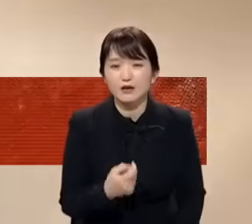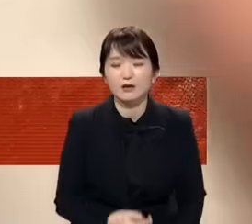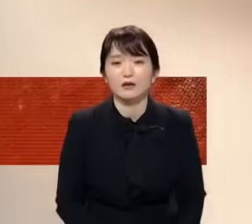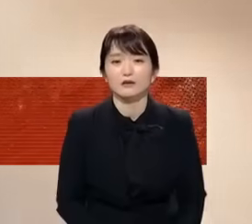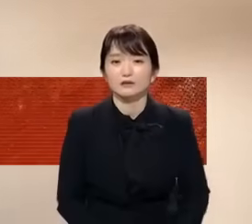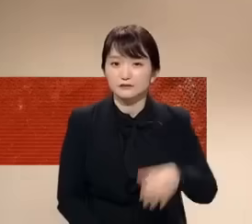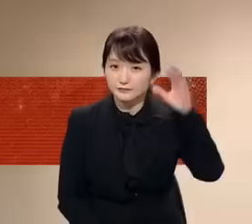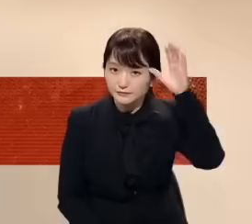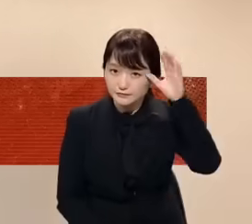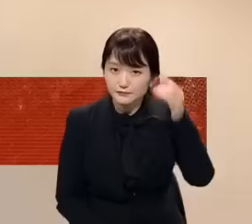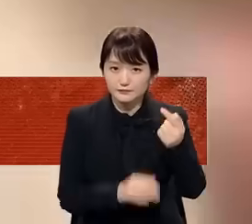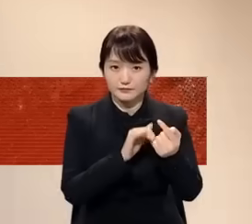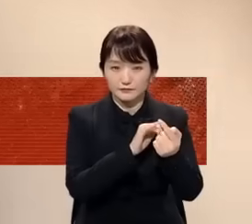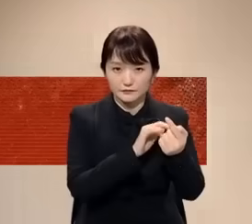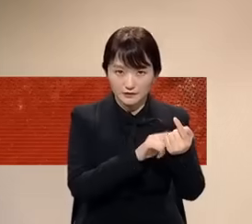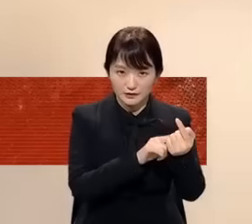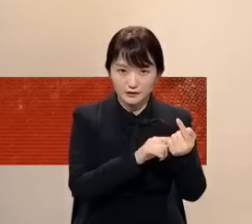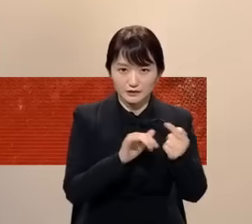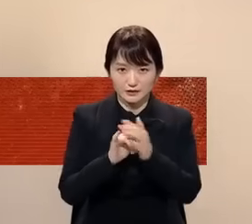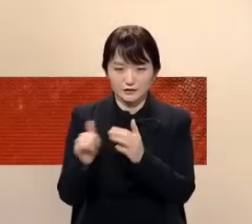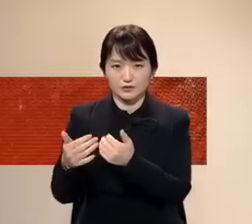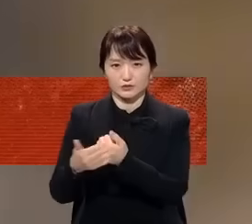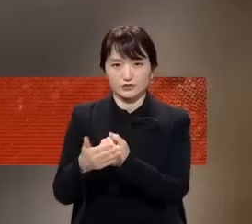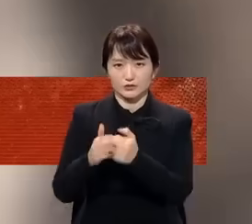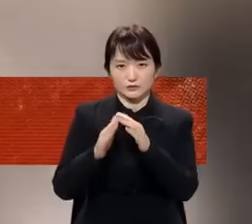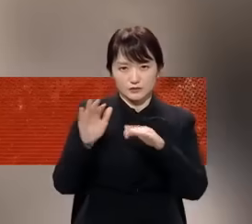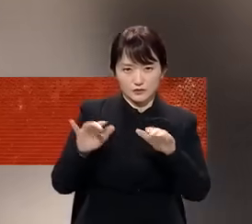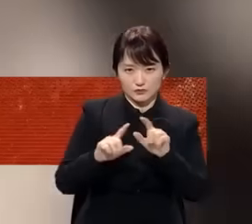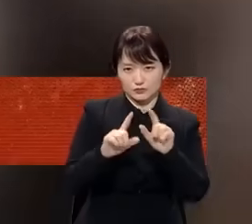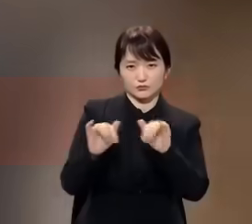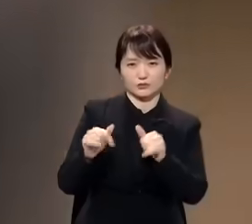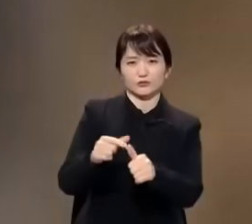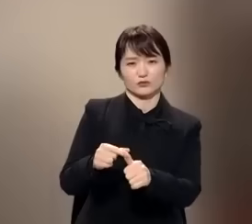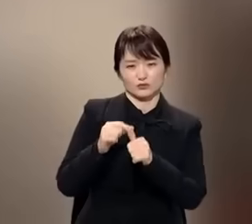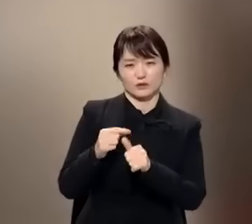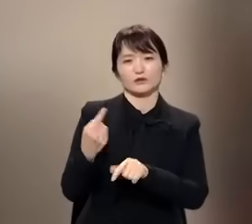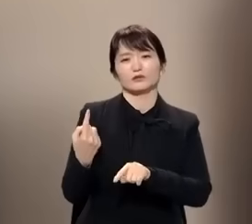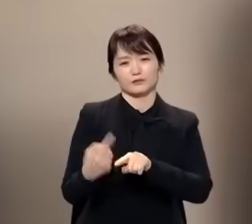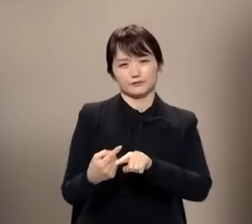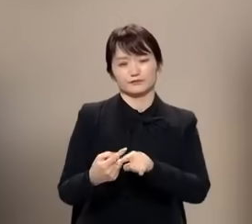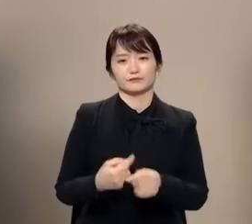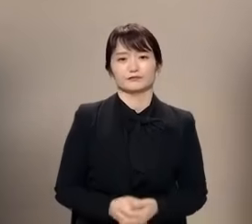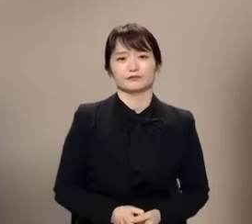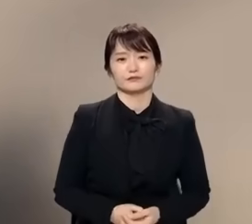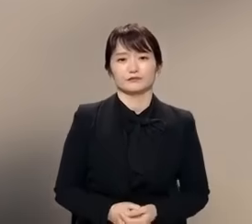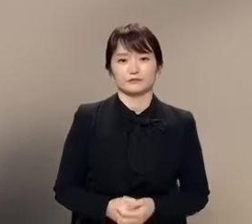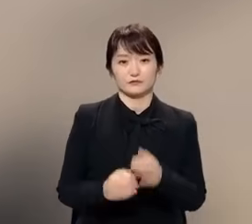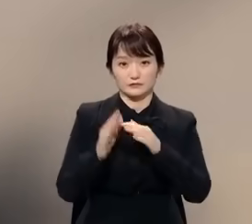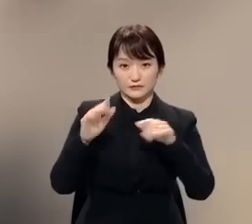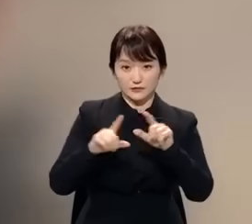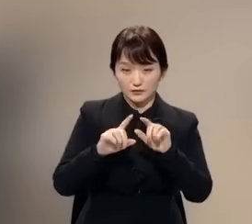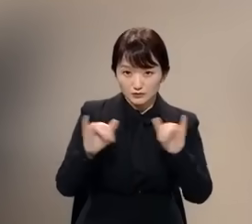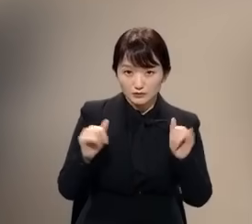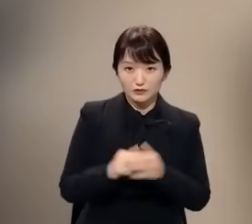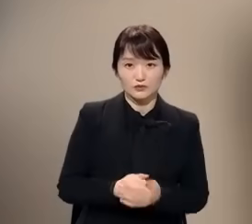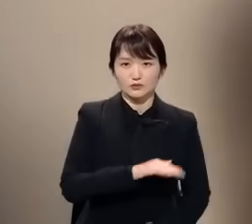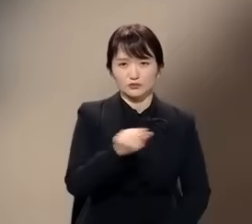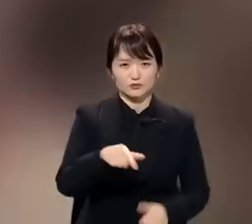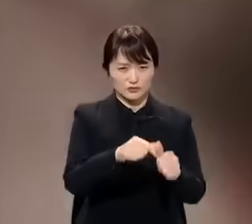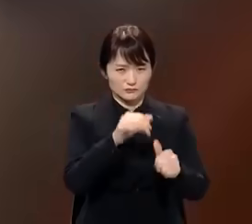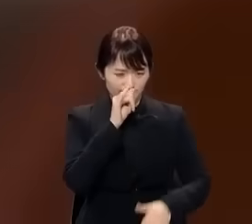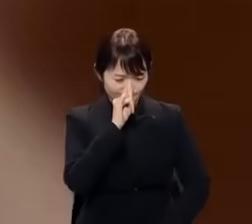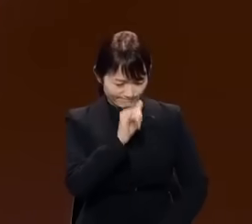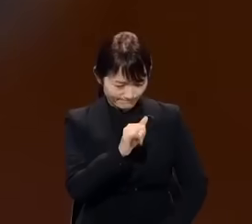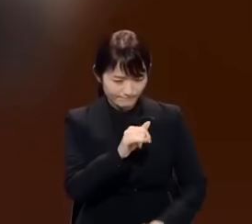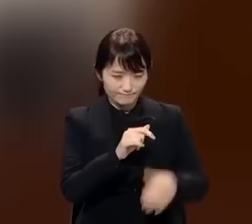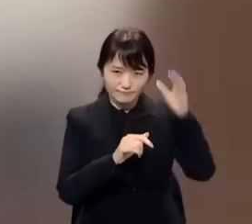하는데요. 강아지 한 마리가 가족을 또 이 마을 주민들을 살린 거나 다름이 없었던 겁니다. 이 소식에 마을 주민들, 우리를 구한